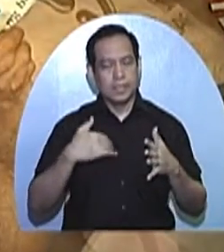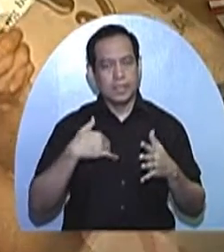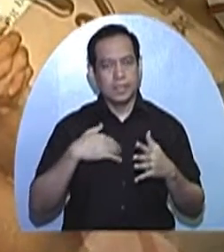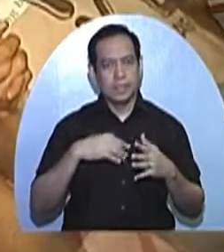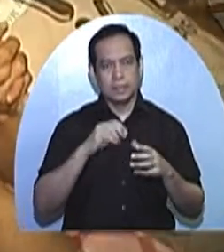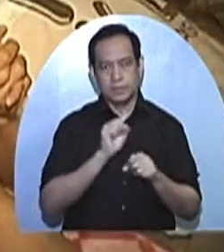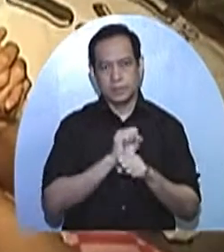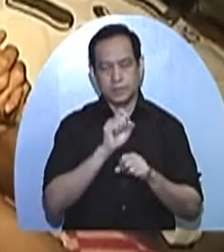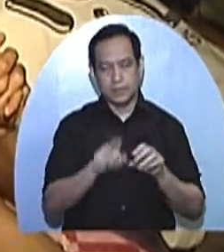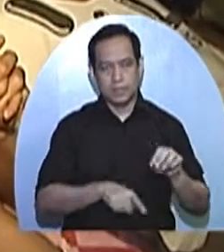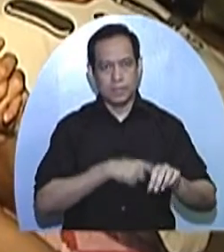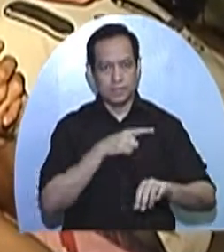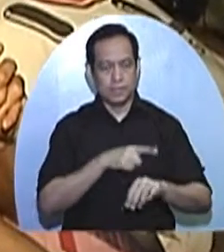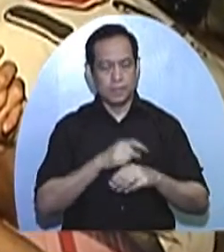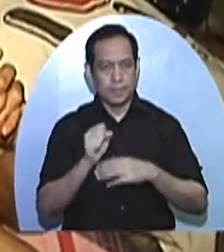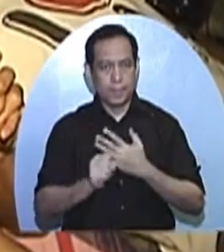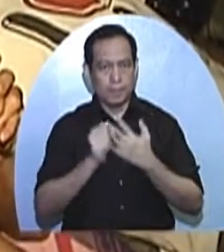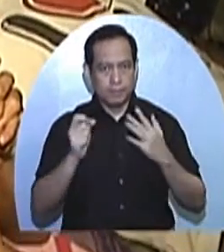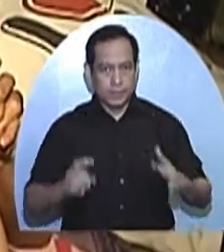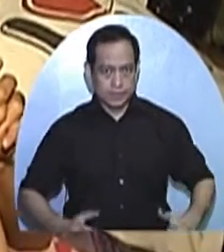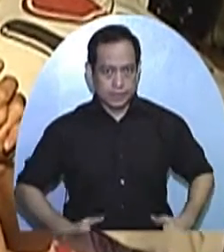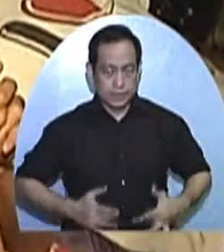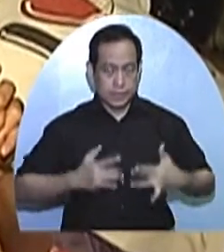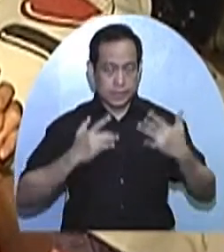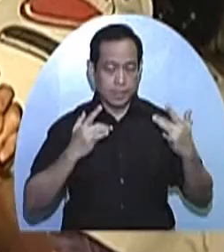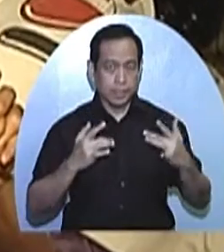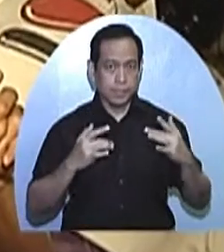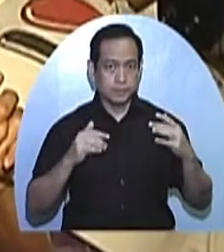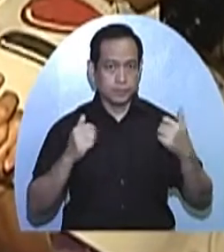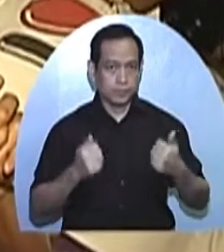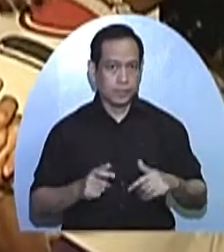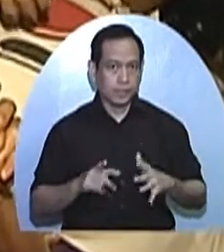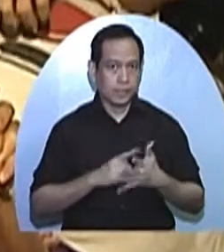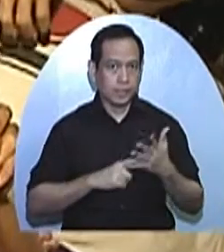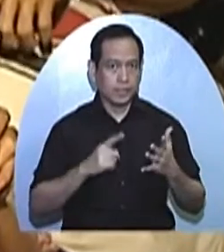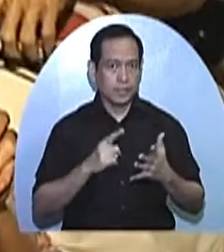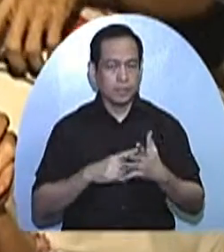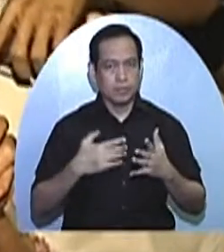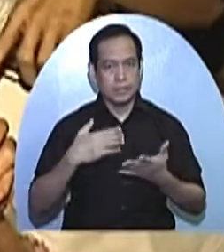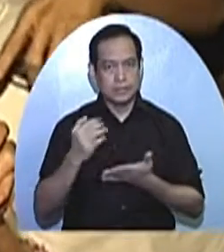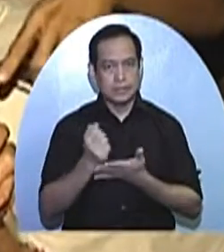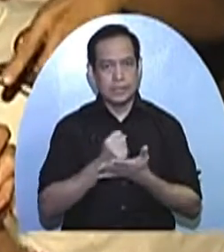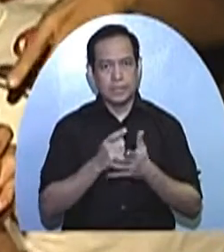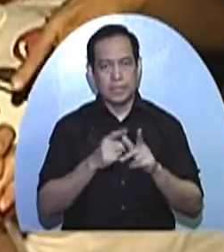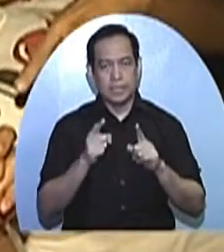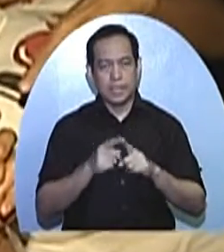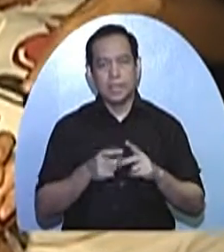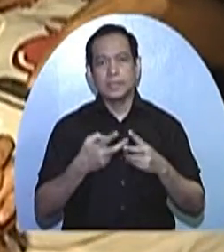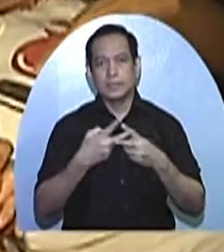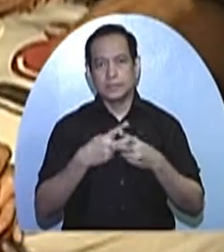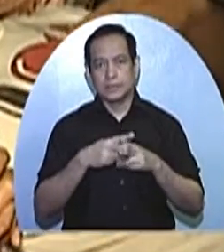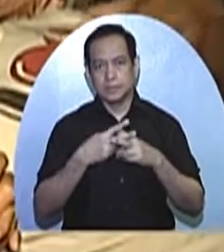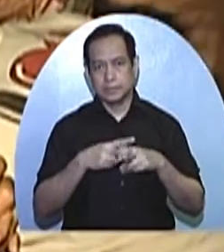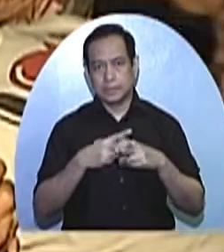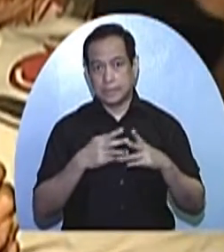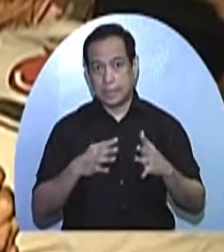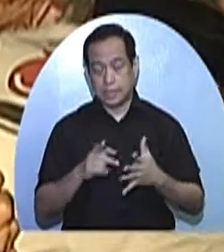yun. Simple ang kanilang pamumuhay. Nakakaraos sila sa kanyang kinikita bilang mekaniko ng